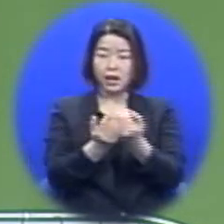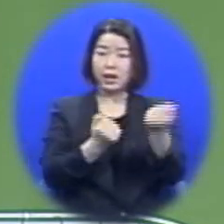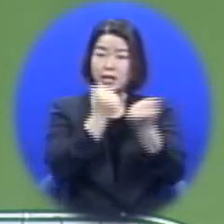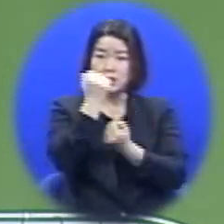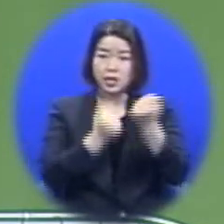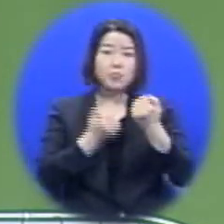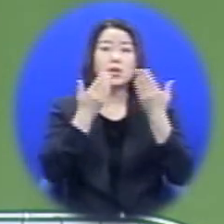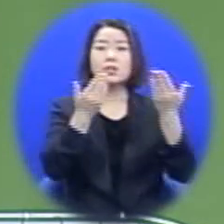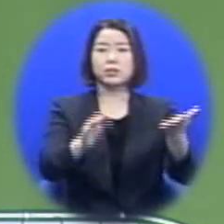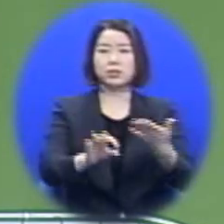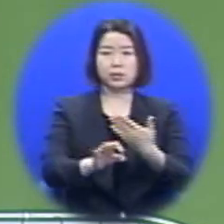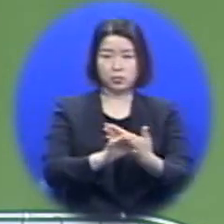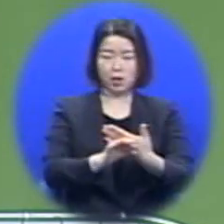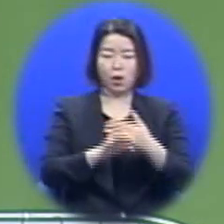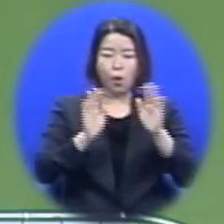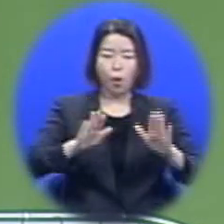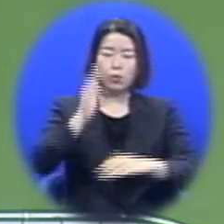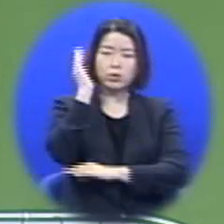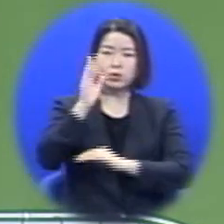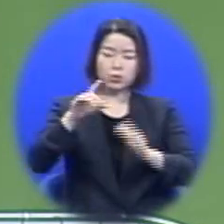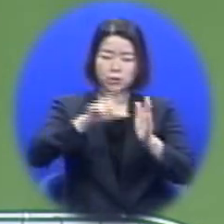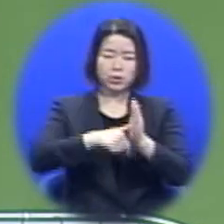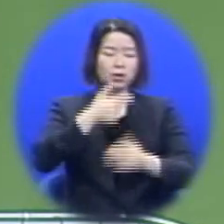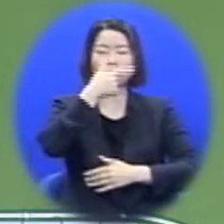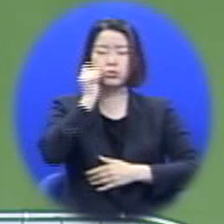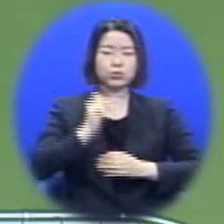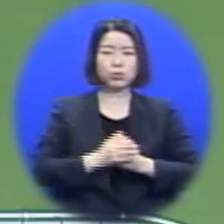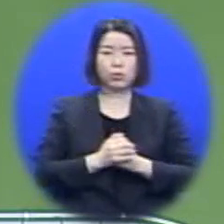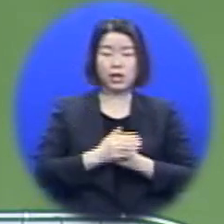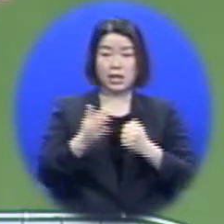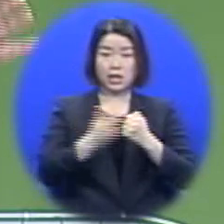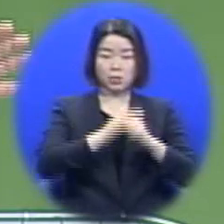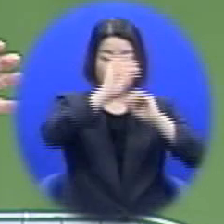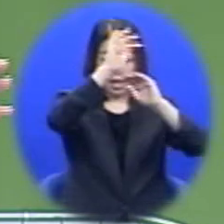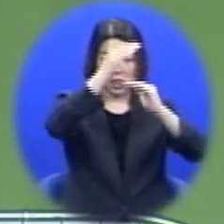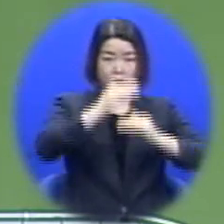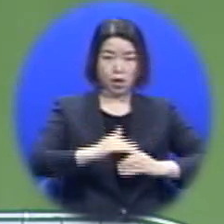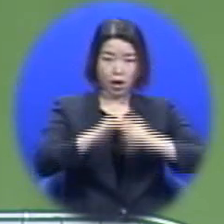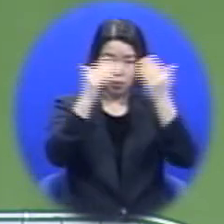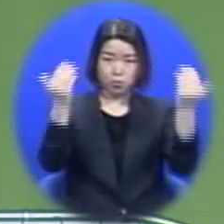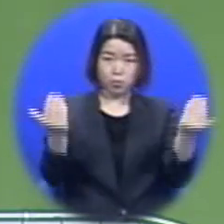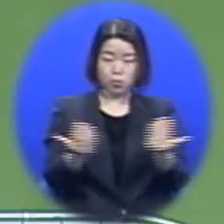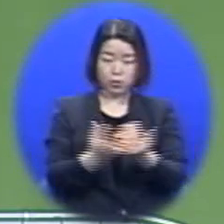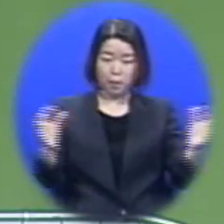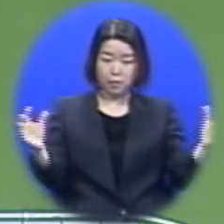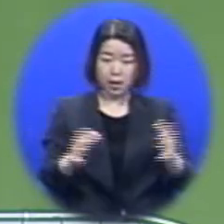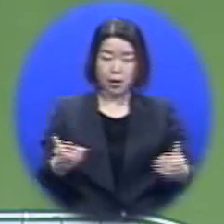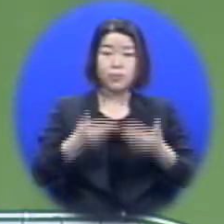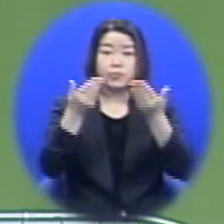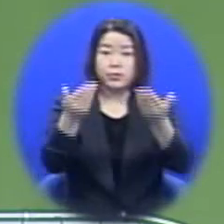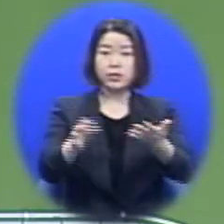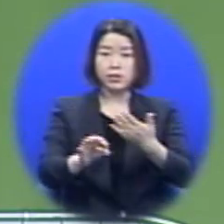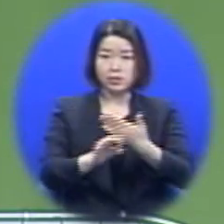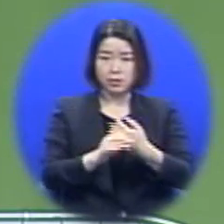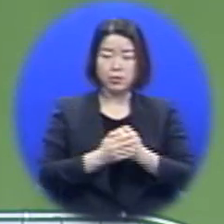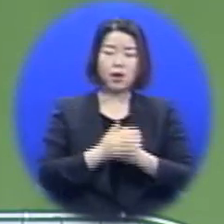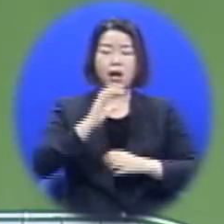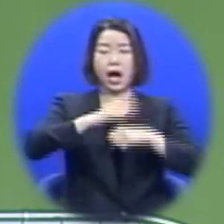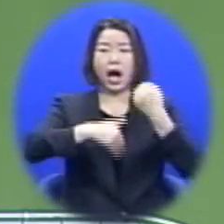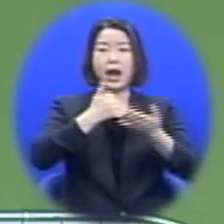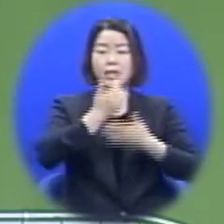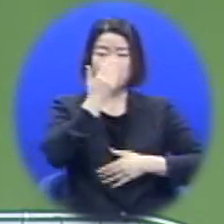드리자면 오늘 설교 시간에 다 할 수도 없어서 그런 내용만 전체적으로 뭉뚱그려 드리면 하나님이 이스라엘